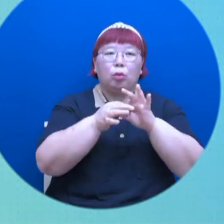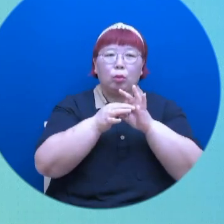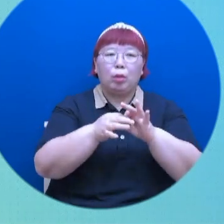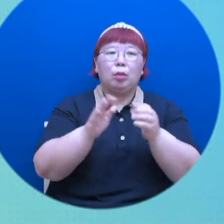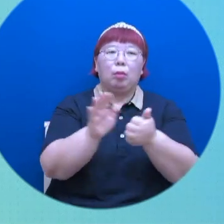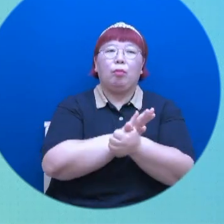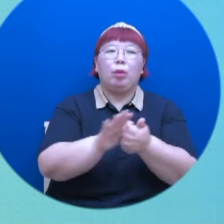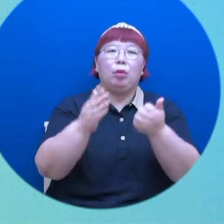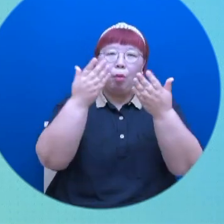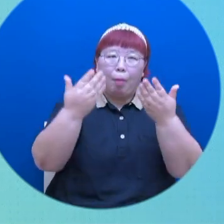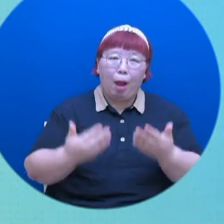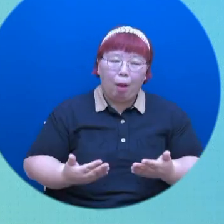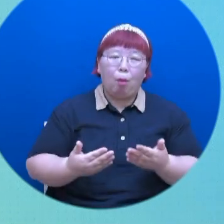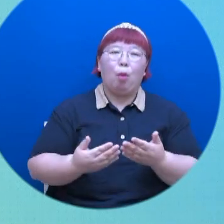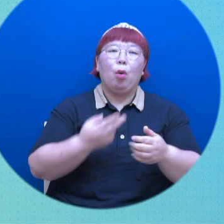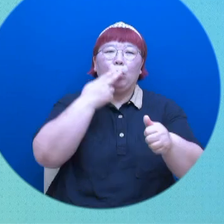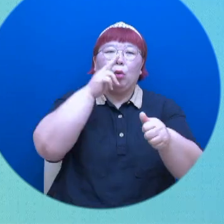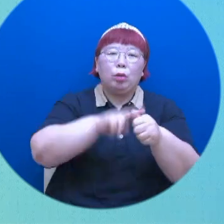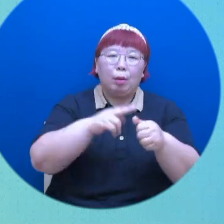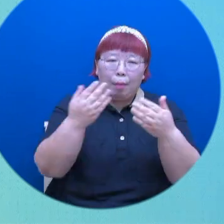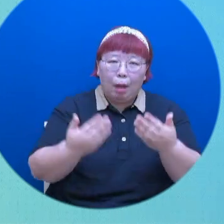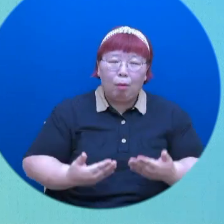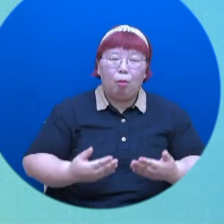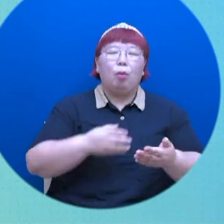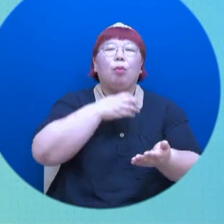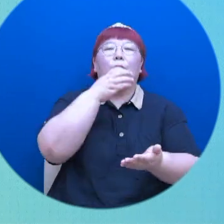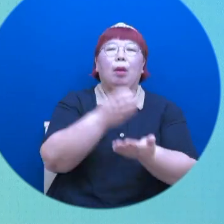위로받고 도전받고 감동받아요.